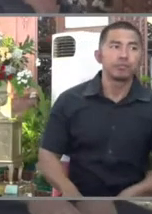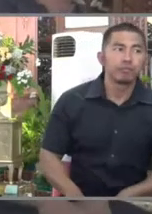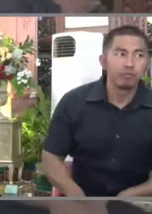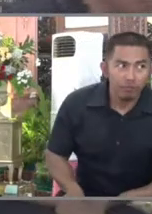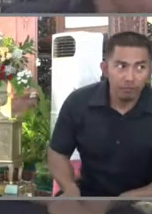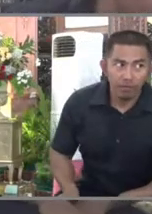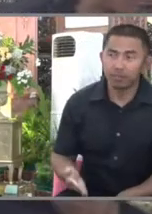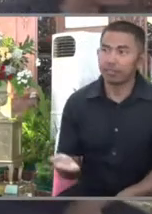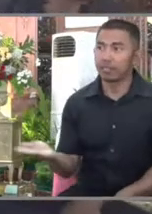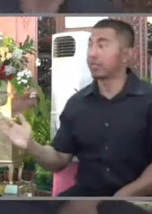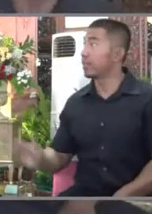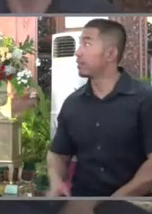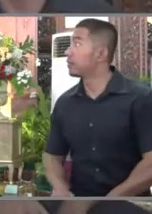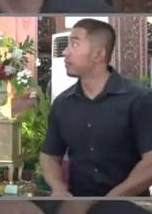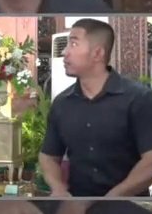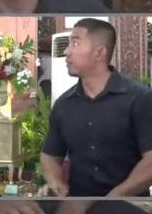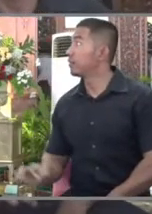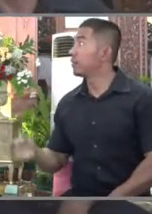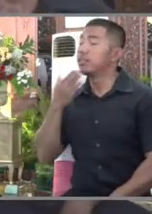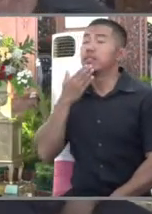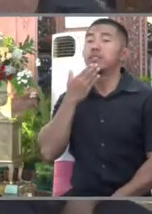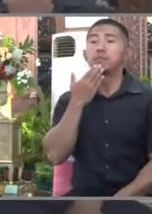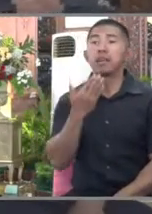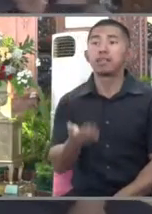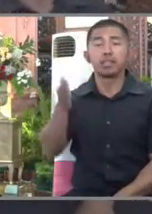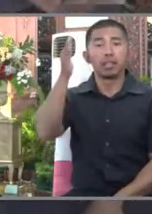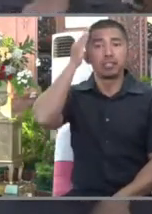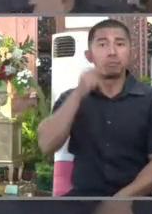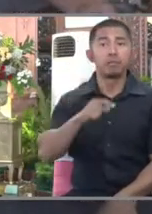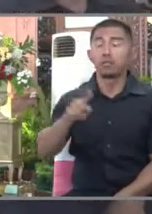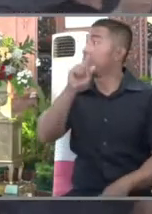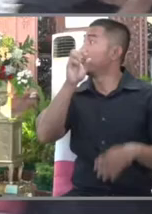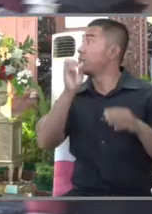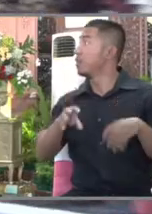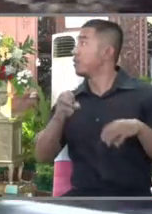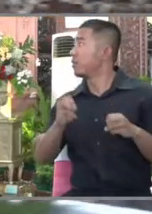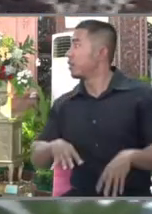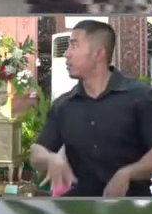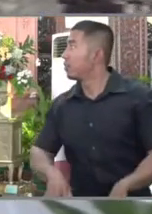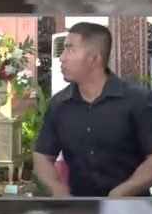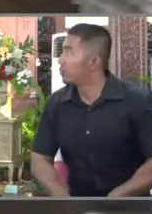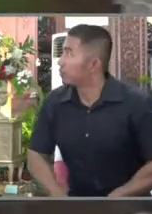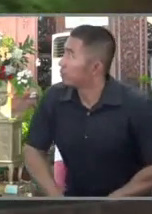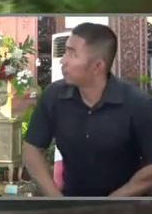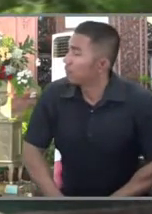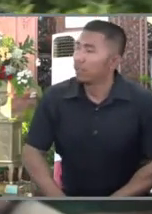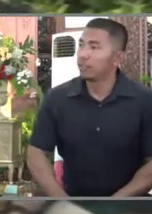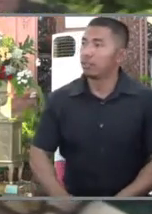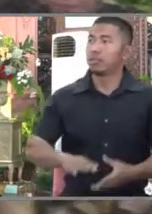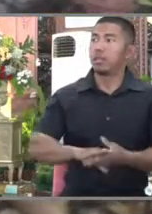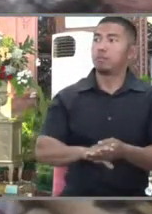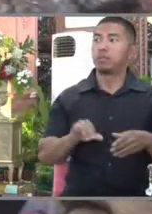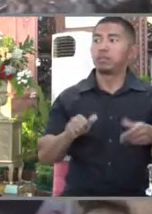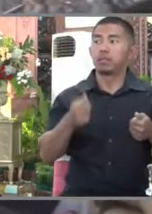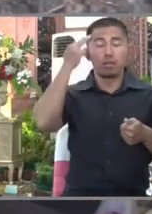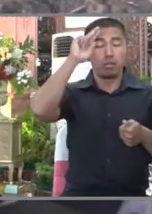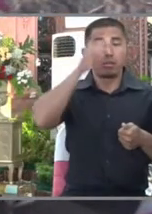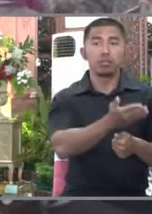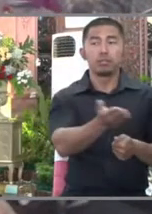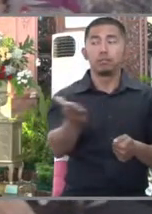silakan Bapak. Terima kasih. Assalamualaikum warahmatullahi wabarakatuh. Salam sejahtera buat kita